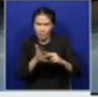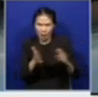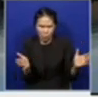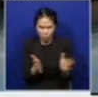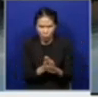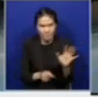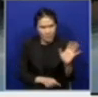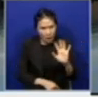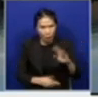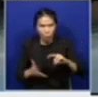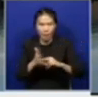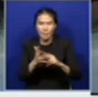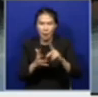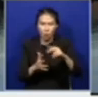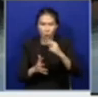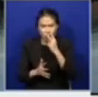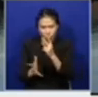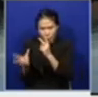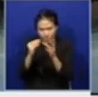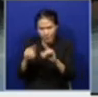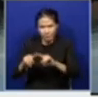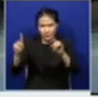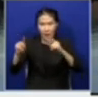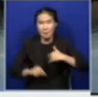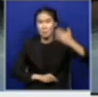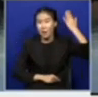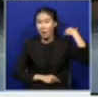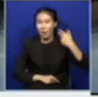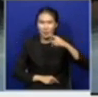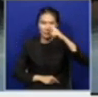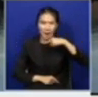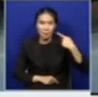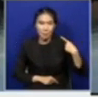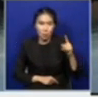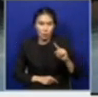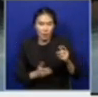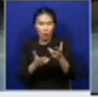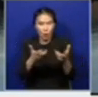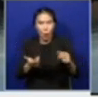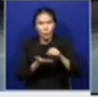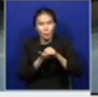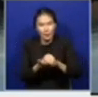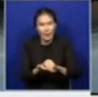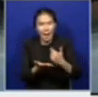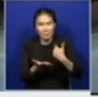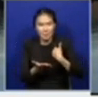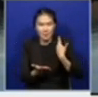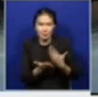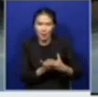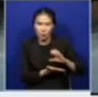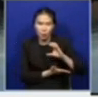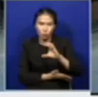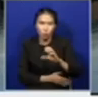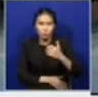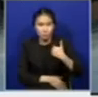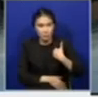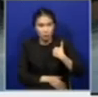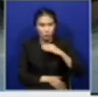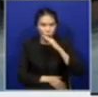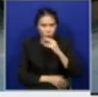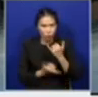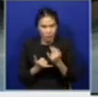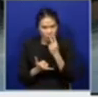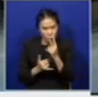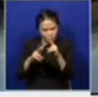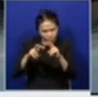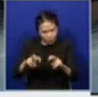ตกลง CPTPP จะให้สิทธิพิเศษอะไรกับไทยที่เกินไปกว่าความตกลงเสรีทางการค้าที่เรามีมา9ประเทศ